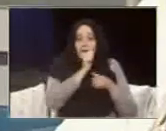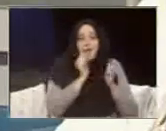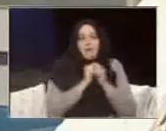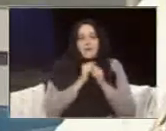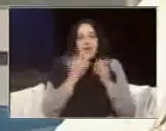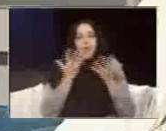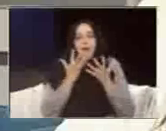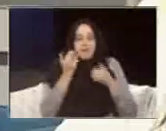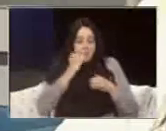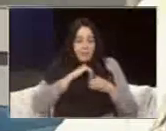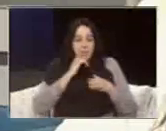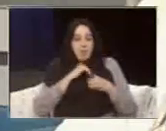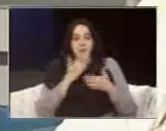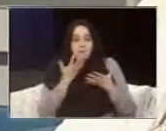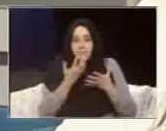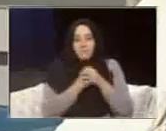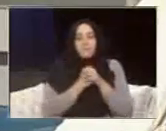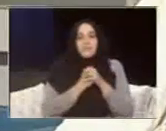نوى. يسعدك.